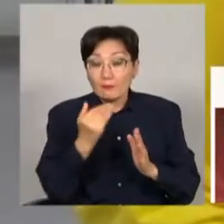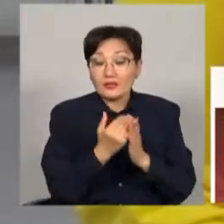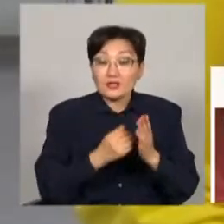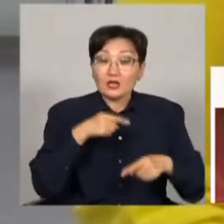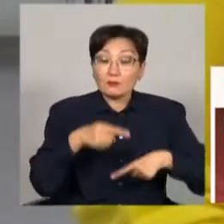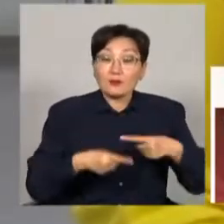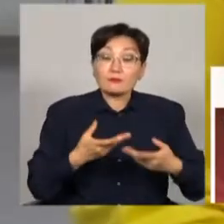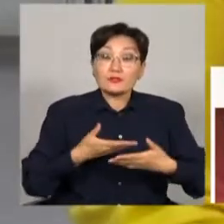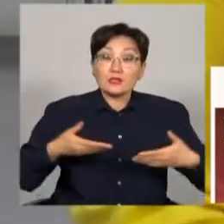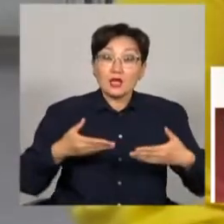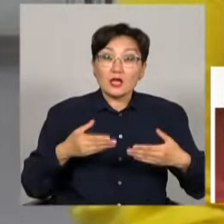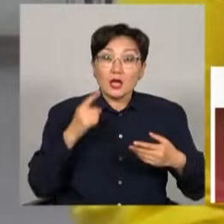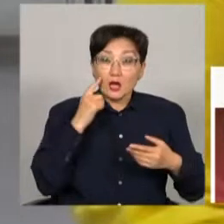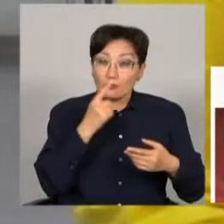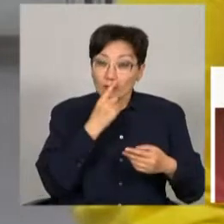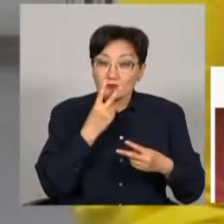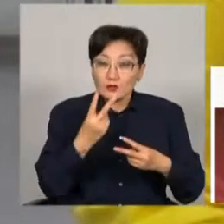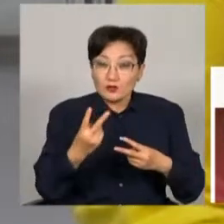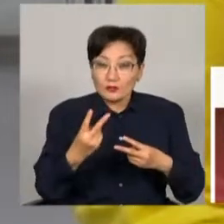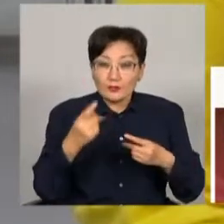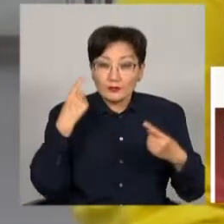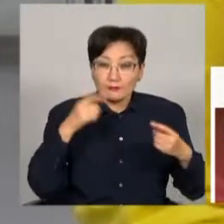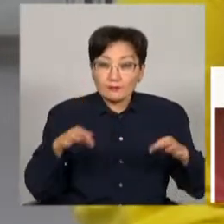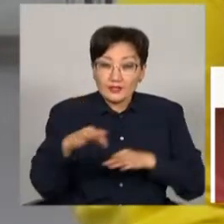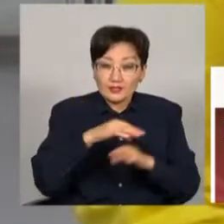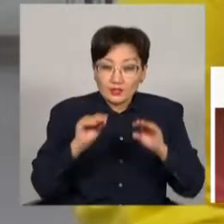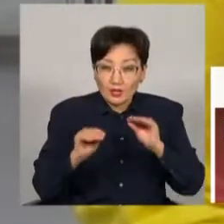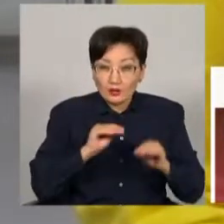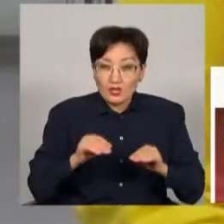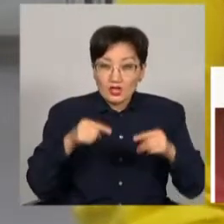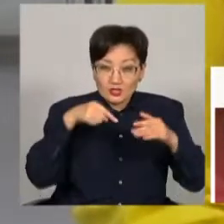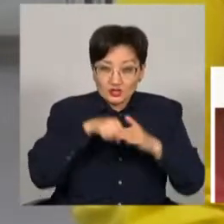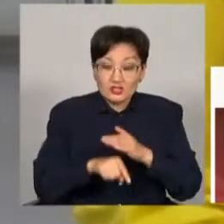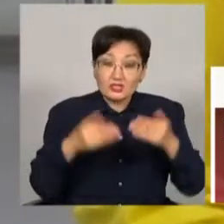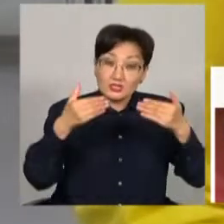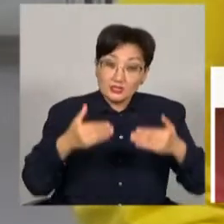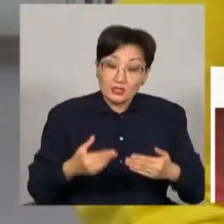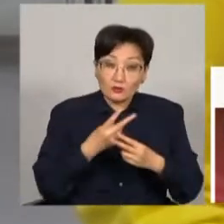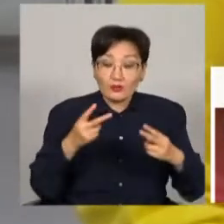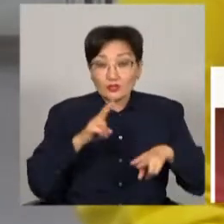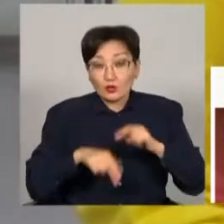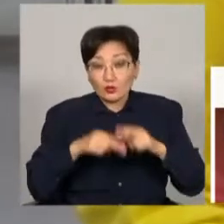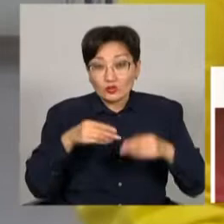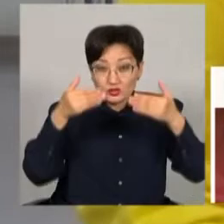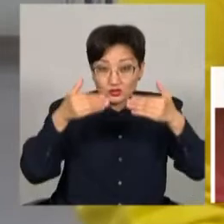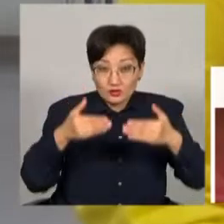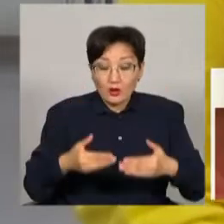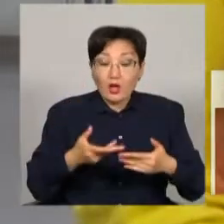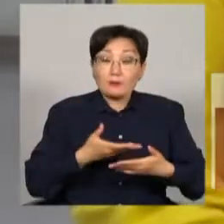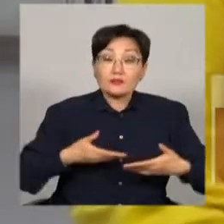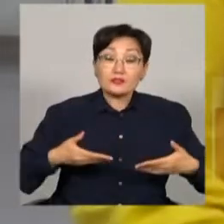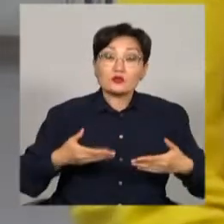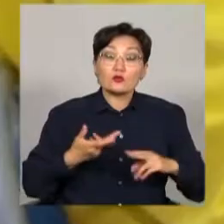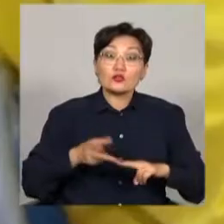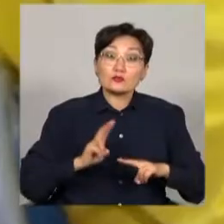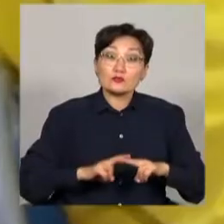біз визуализация құраламыз. Және ішкі сыртқы көріністерді сәулеттік құрылыстар бойынша біз